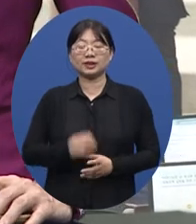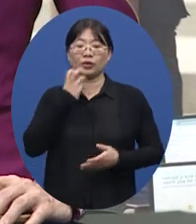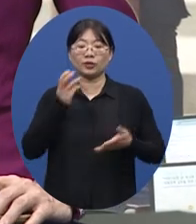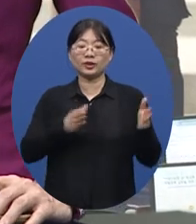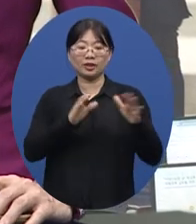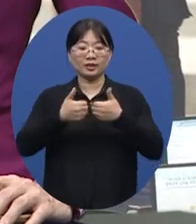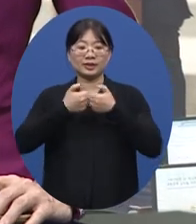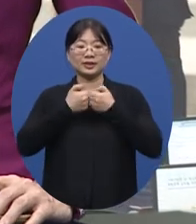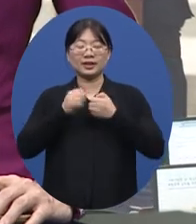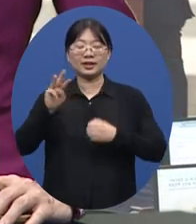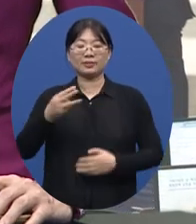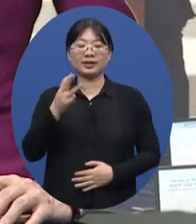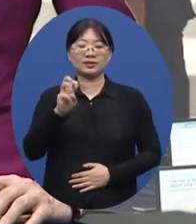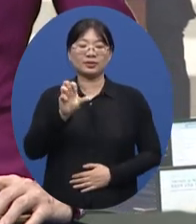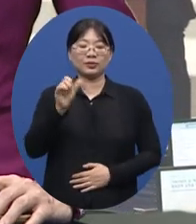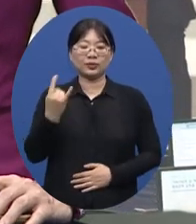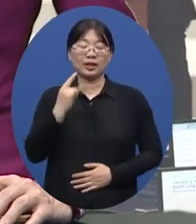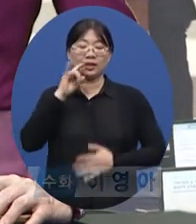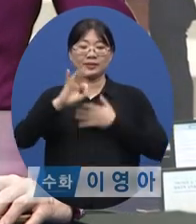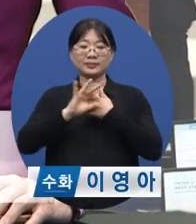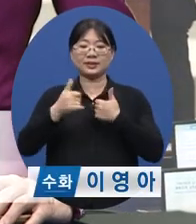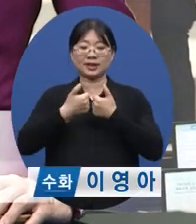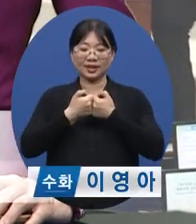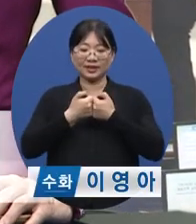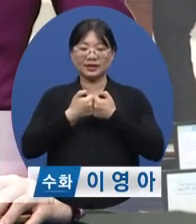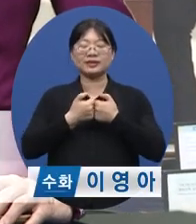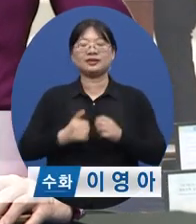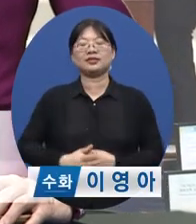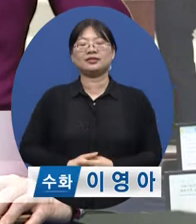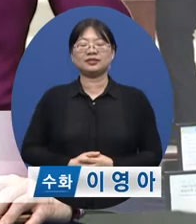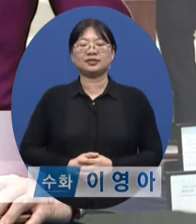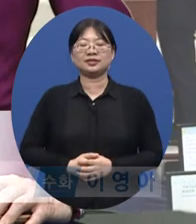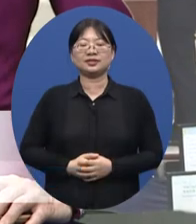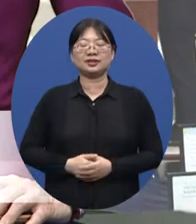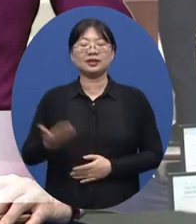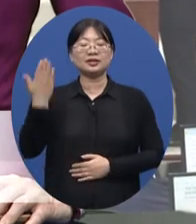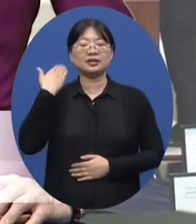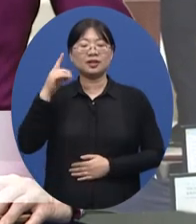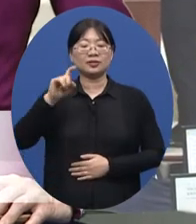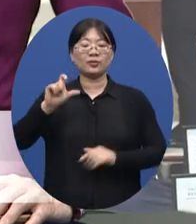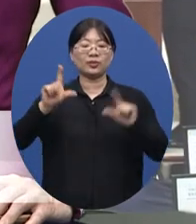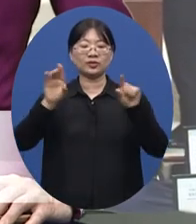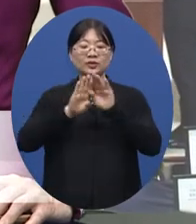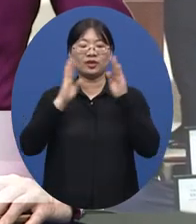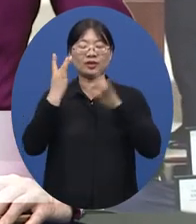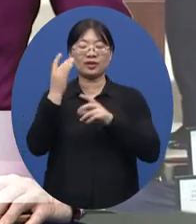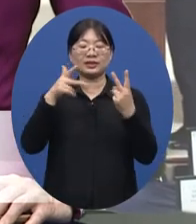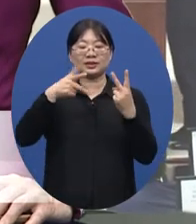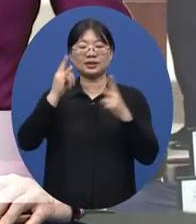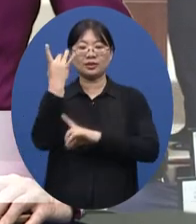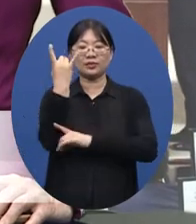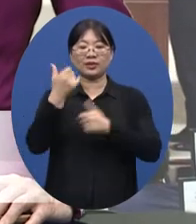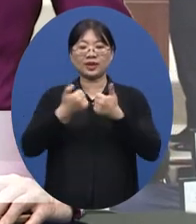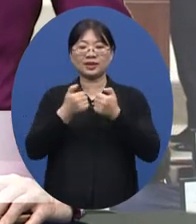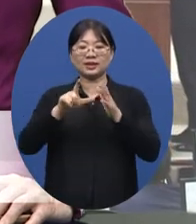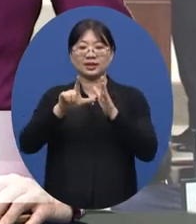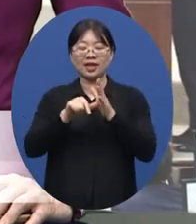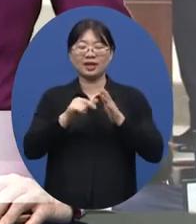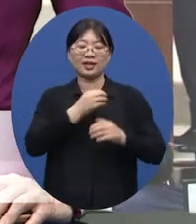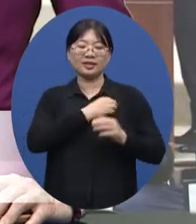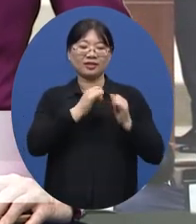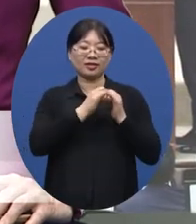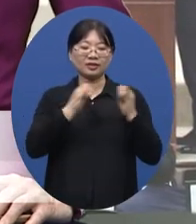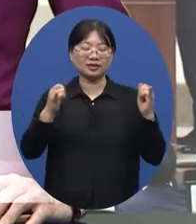경기도 의회에서 335 에 임시의 가 진행되고 있습니다 지난 15일 열린 1차 본회의 에선 의원들의 도정 지리가